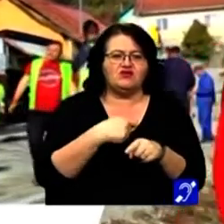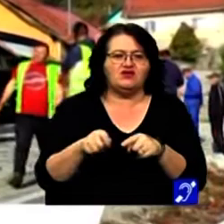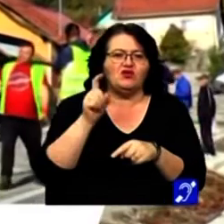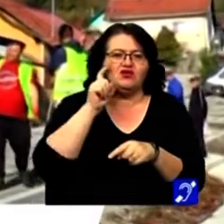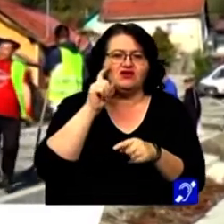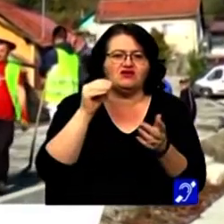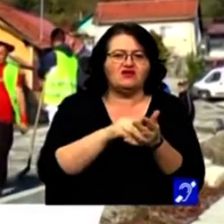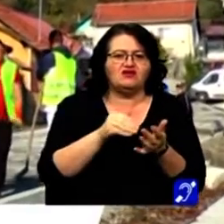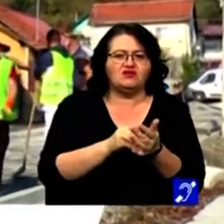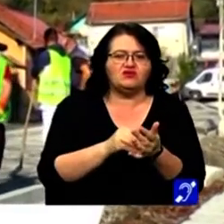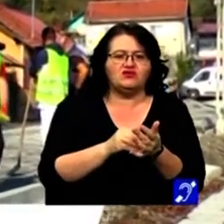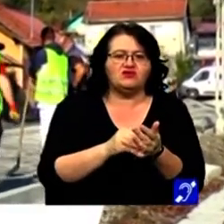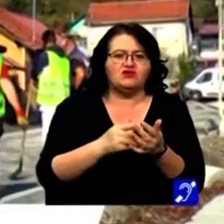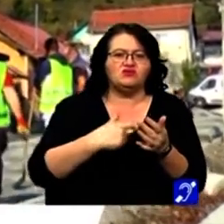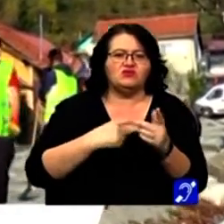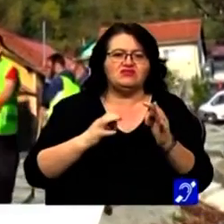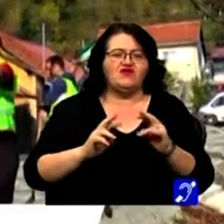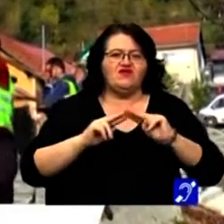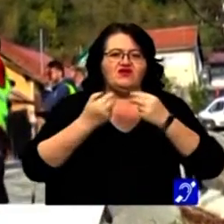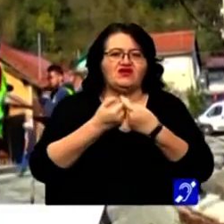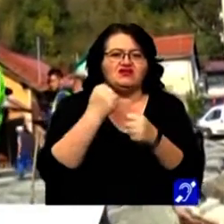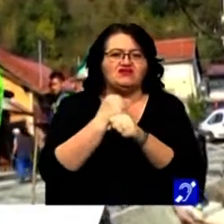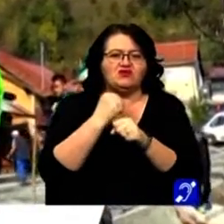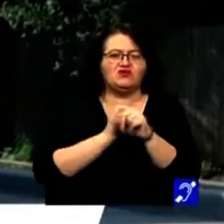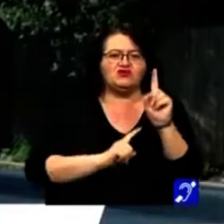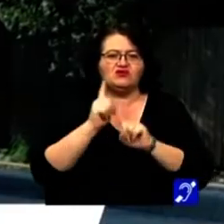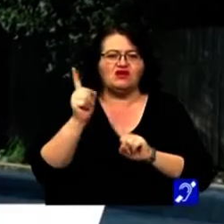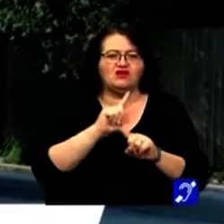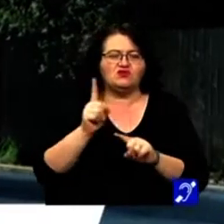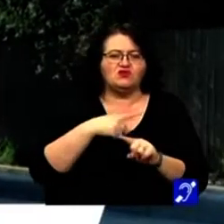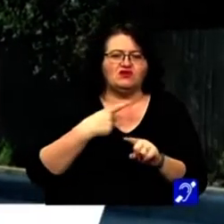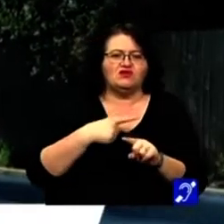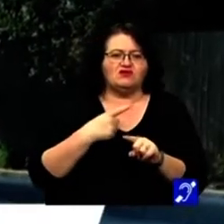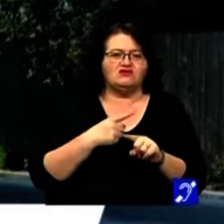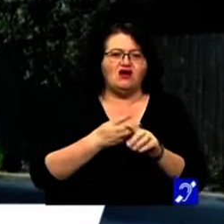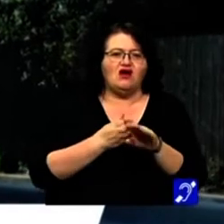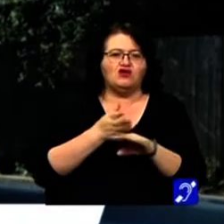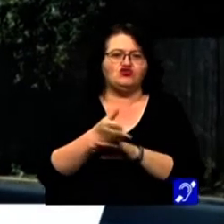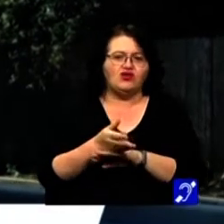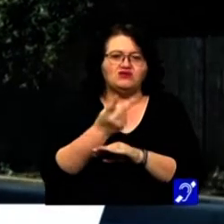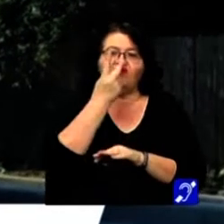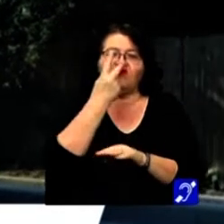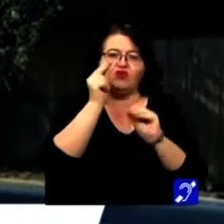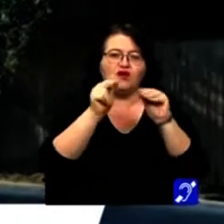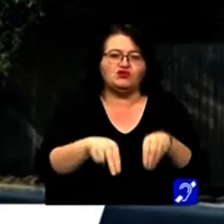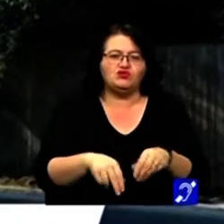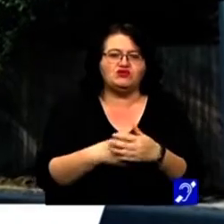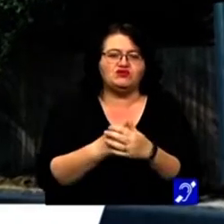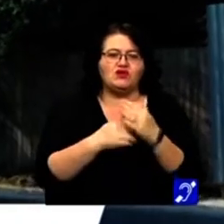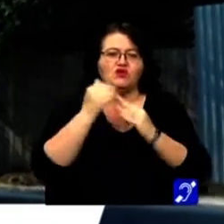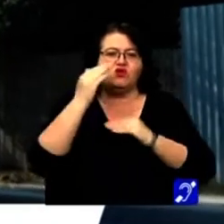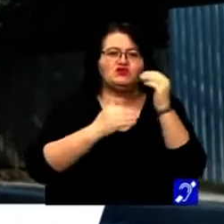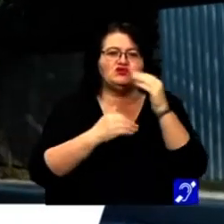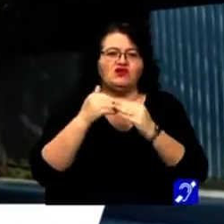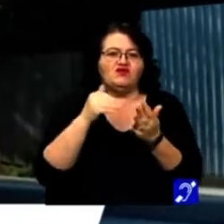cred că ar trebui să așteptăm să fie finalizată lucrarea și dacă nu va fi acces atunci, probabil constructorul va